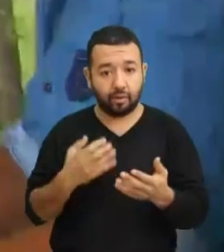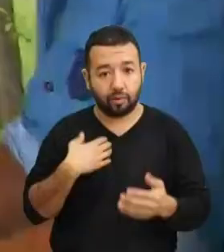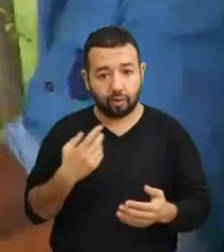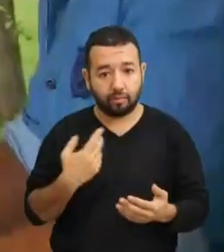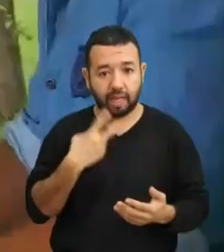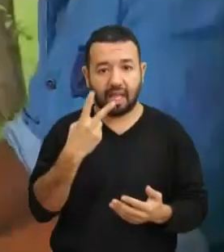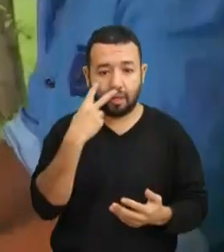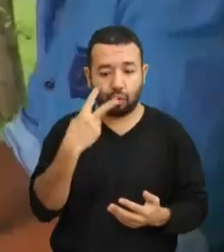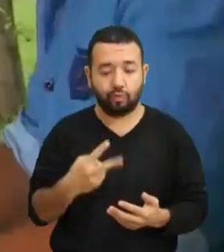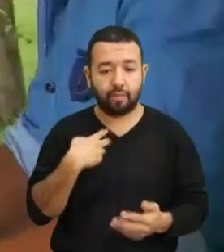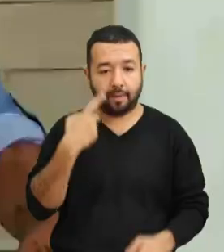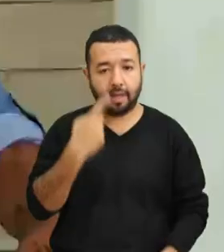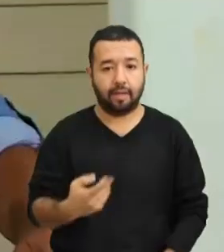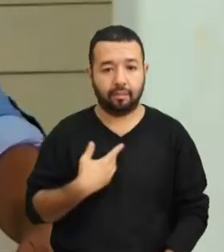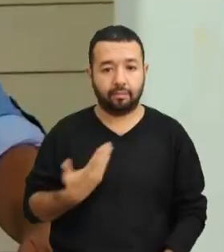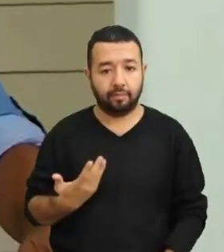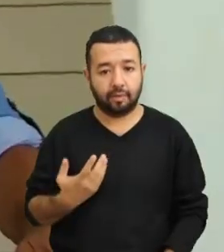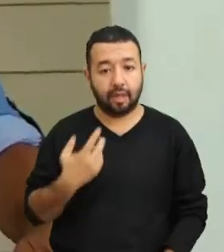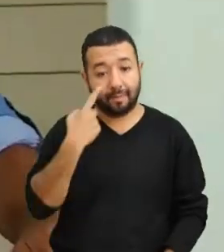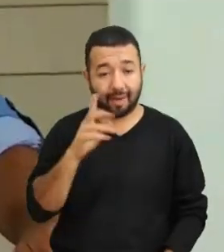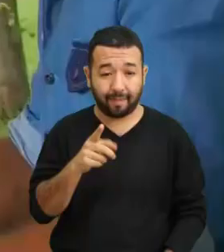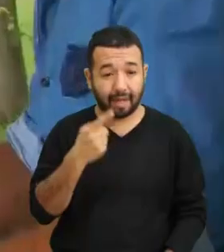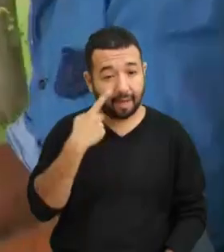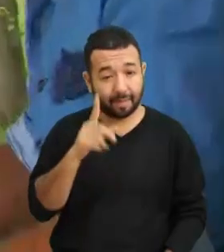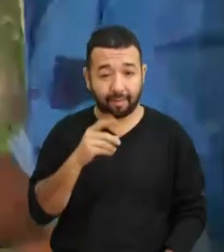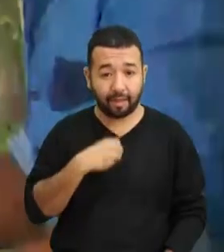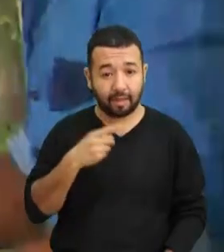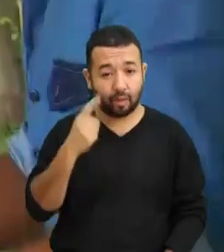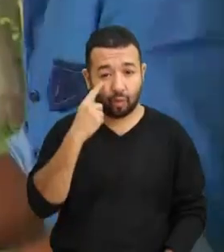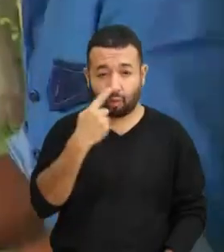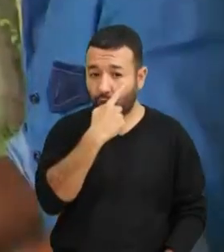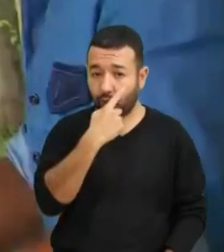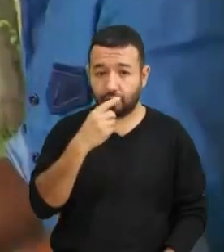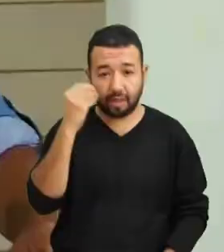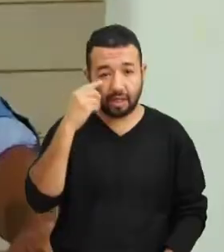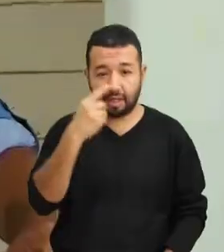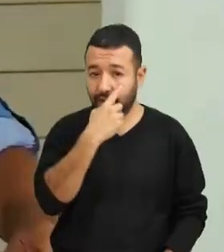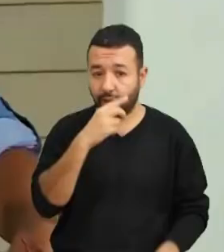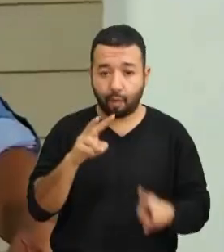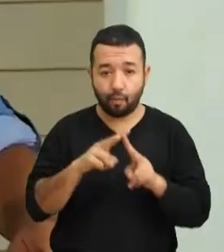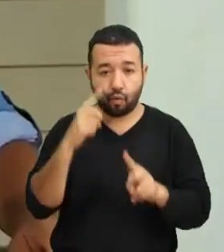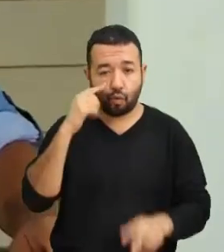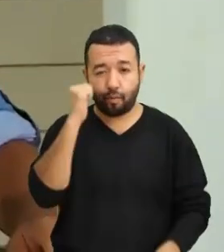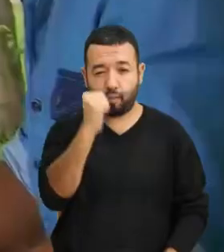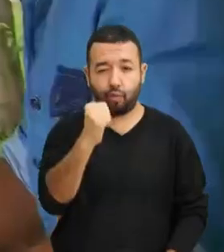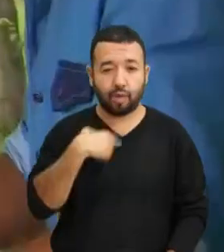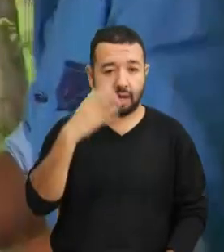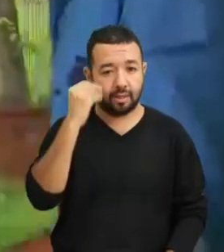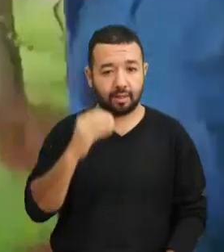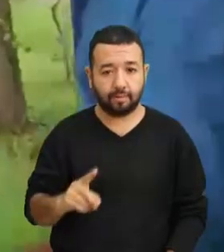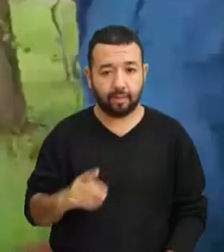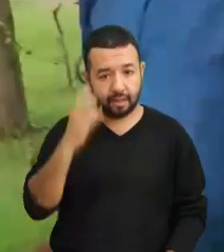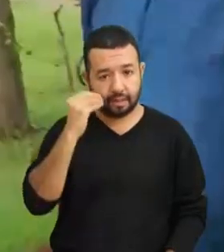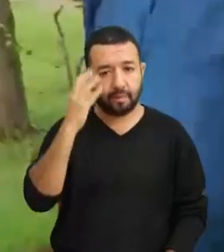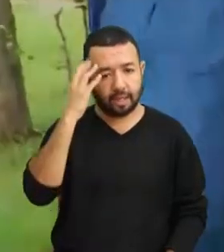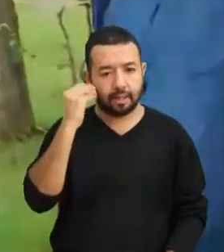gibi? 2 gözüm gibi bakarım ya. Hele bir bakma Şükrü. O gözlerini mor mühürle mühürlerim senin. Anladın mı? Hı hı,